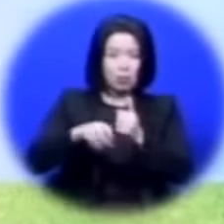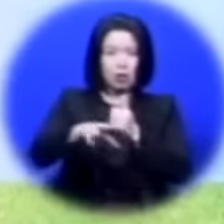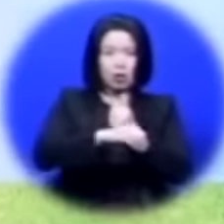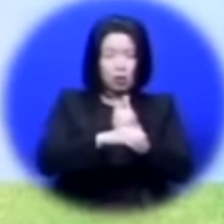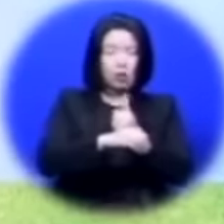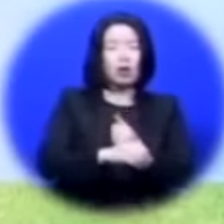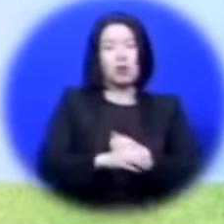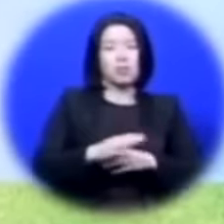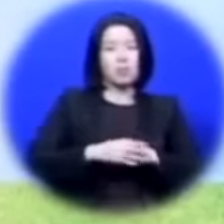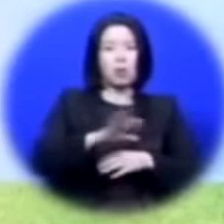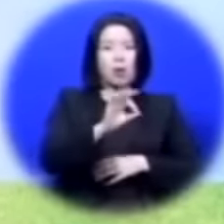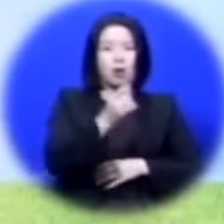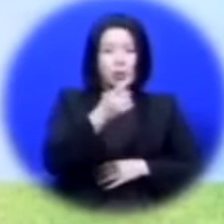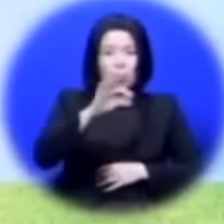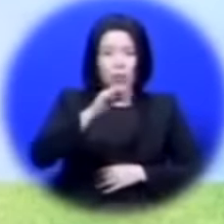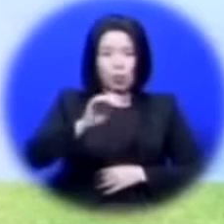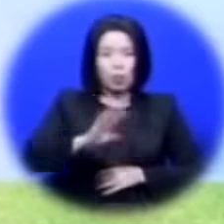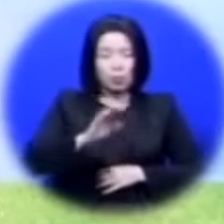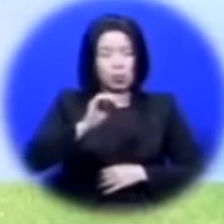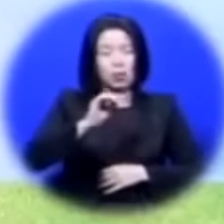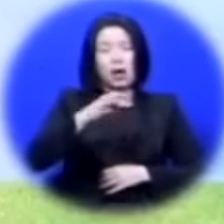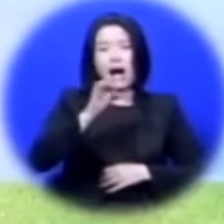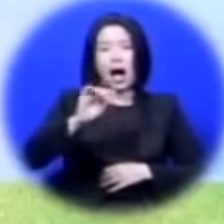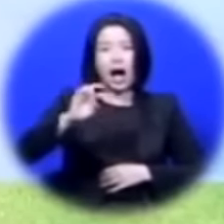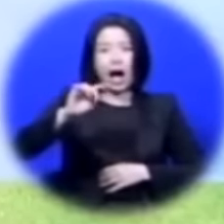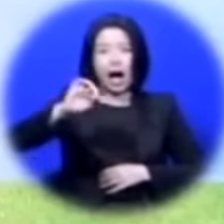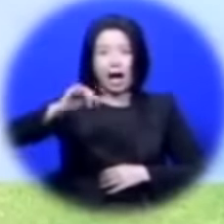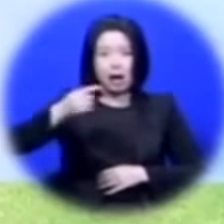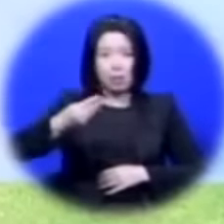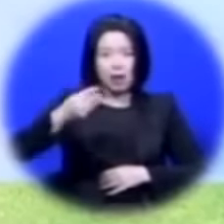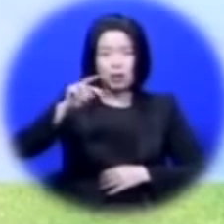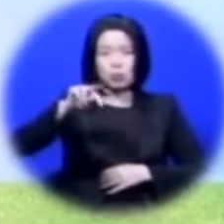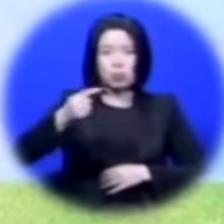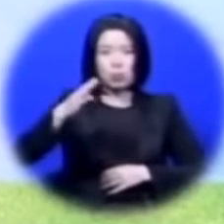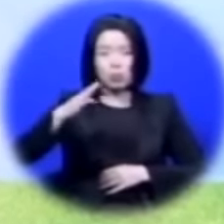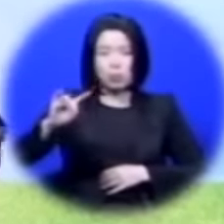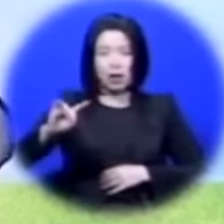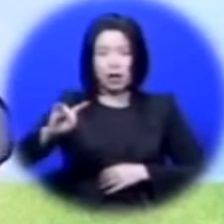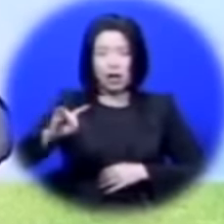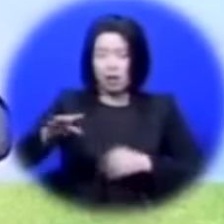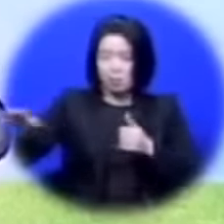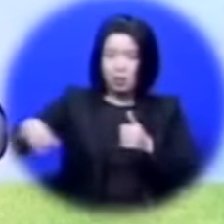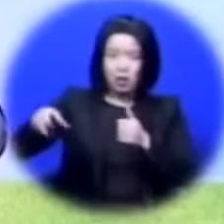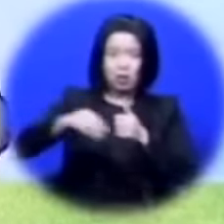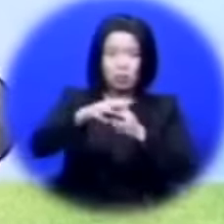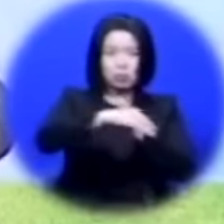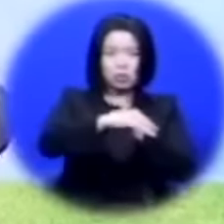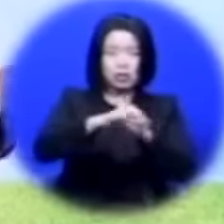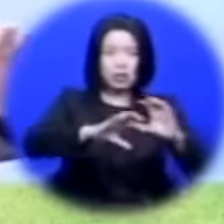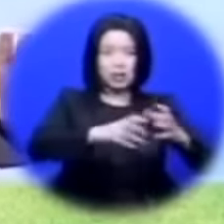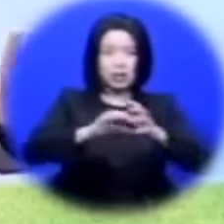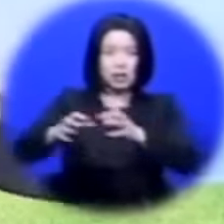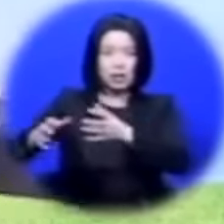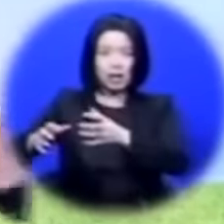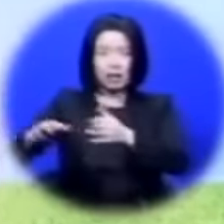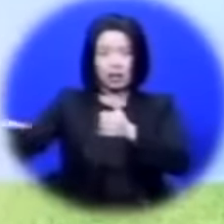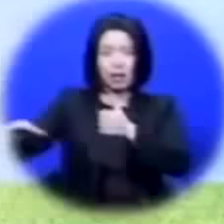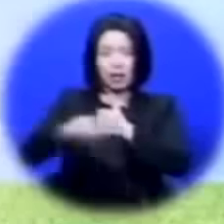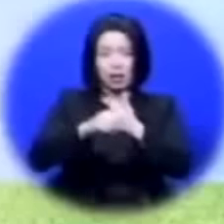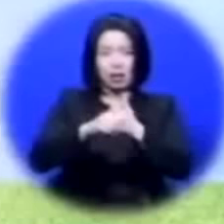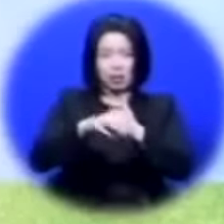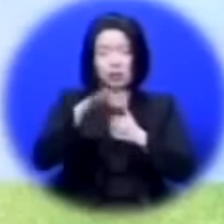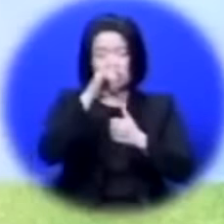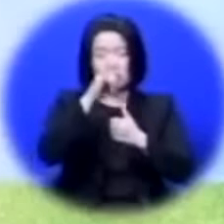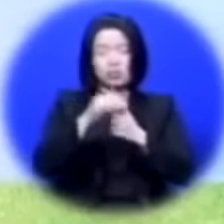소바 아람 암몬 아말렉 에돔 이런 모든 나라들이 다 다 왕국에 굴복을